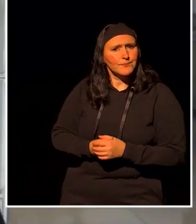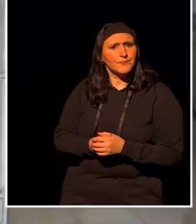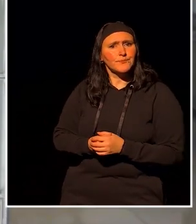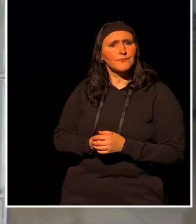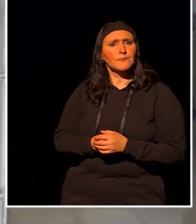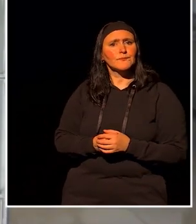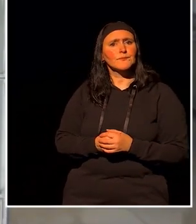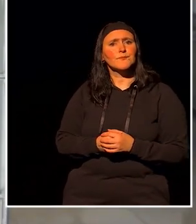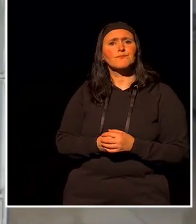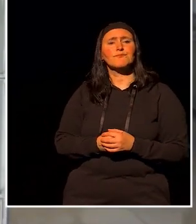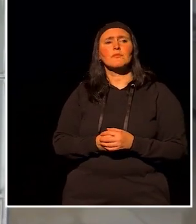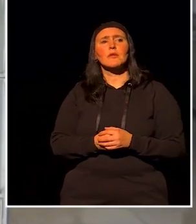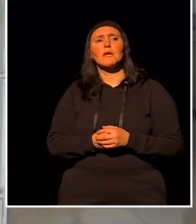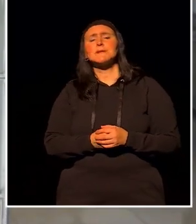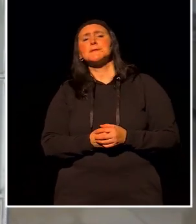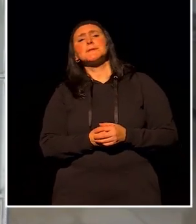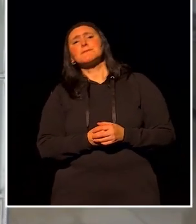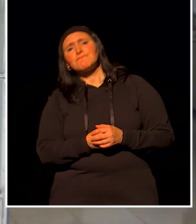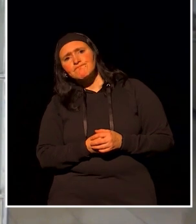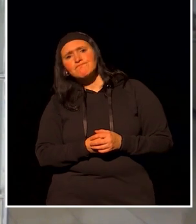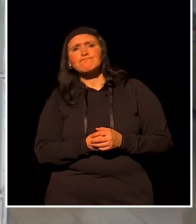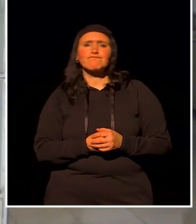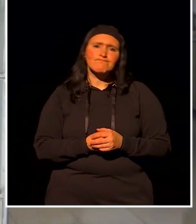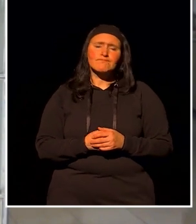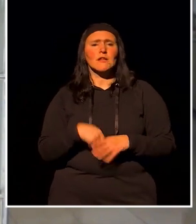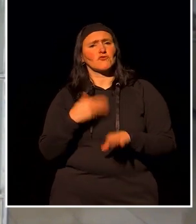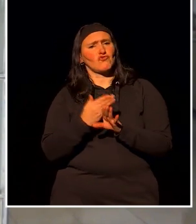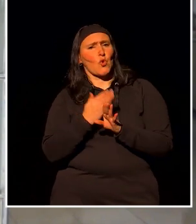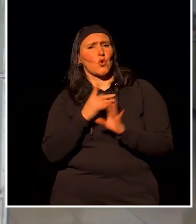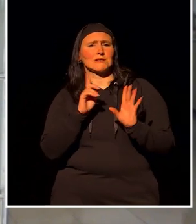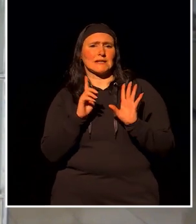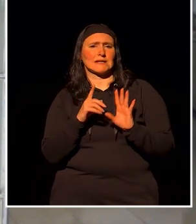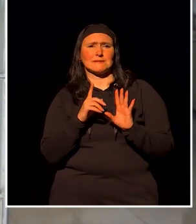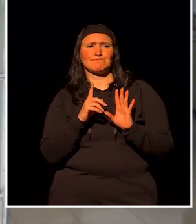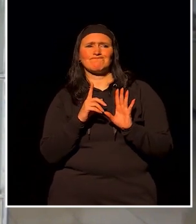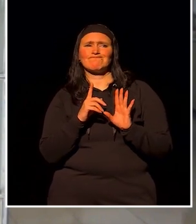wahnsinnig kompliziert, weil man kann nicht einfach